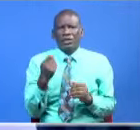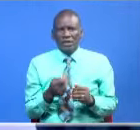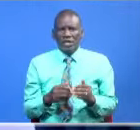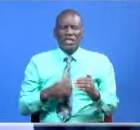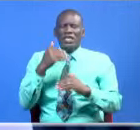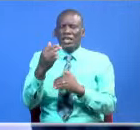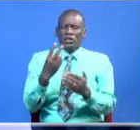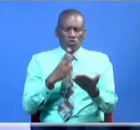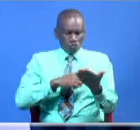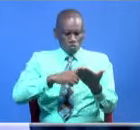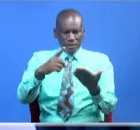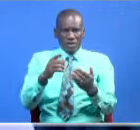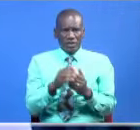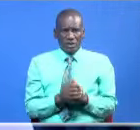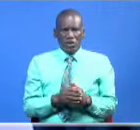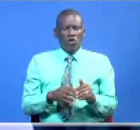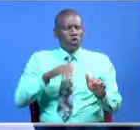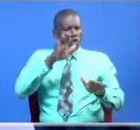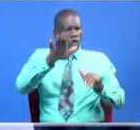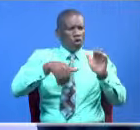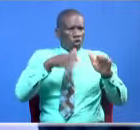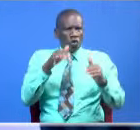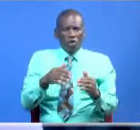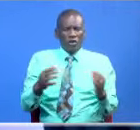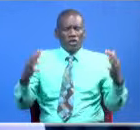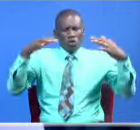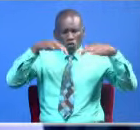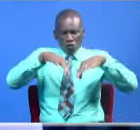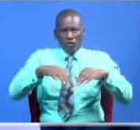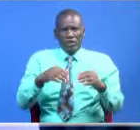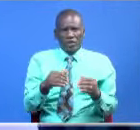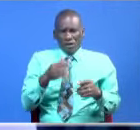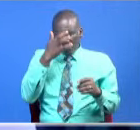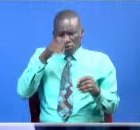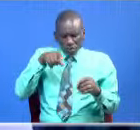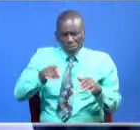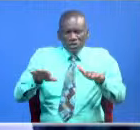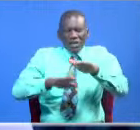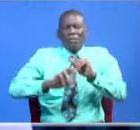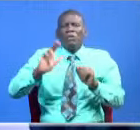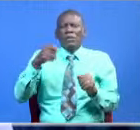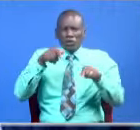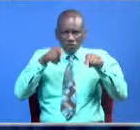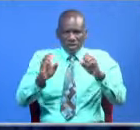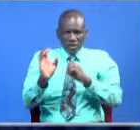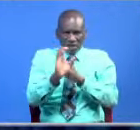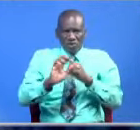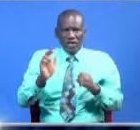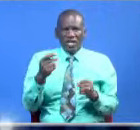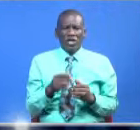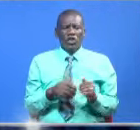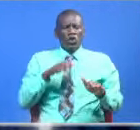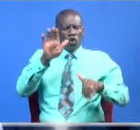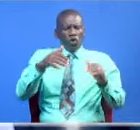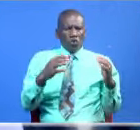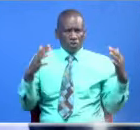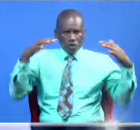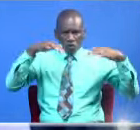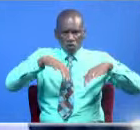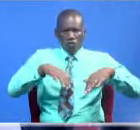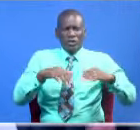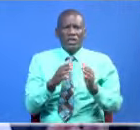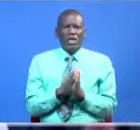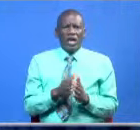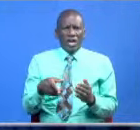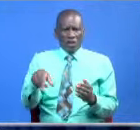next 2 weeks to call that conference, because he's the Deputy President of the Republic of Kenya. To call that conference and